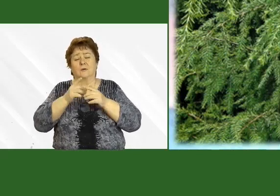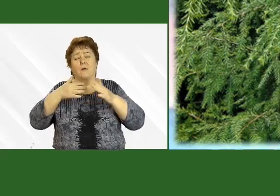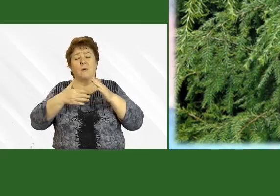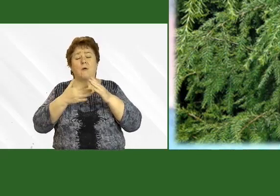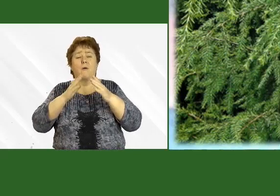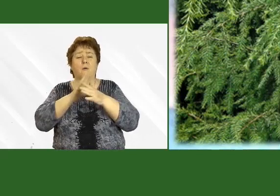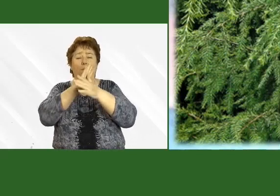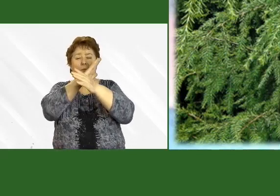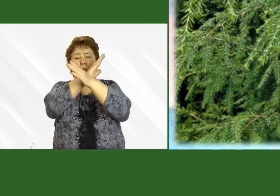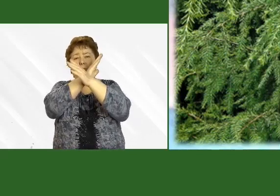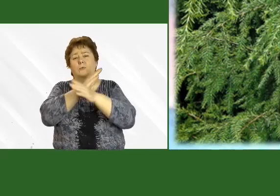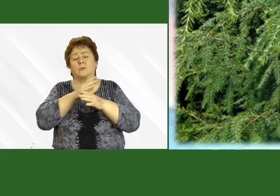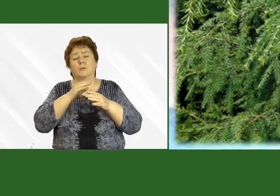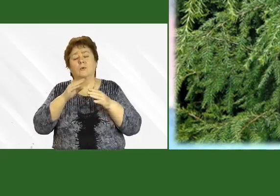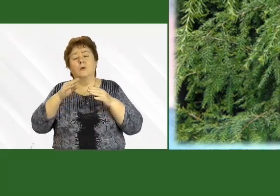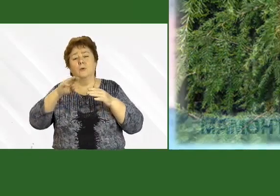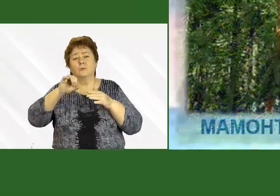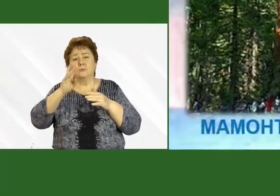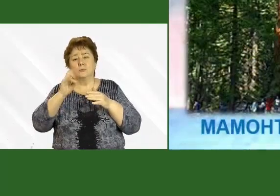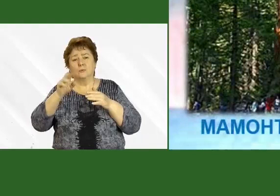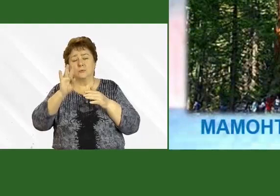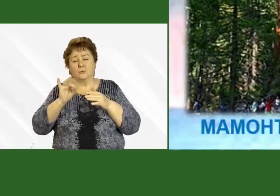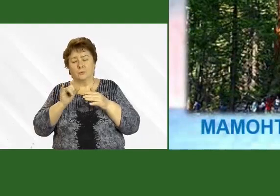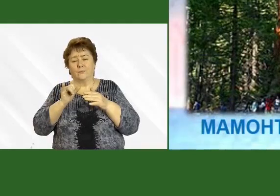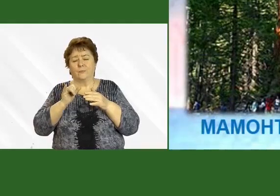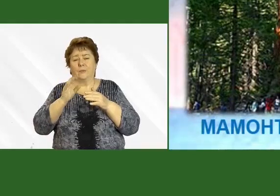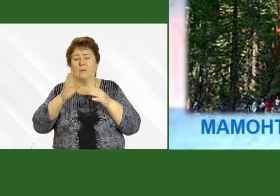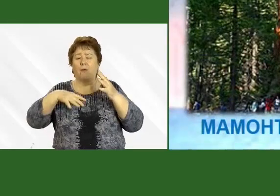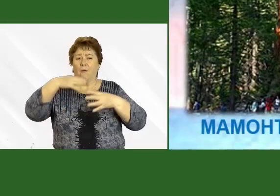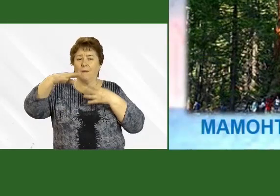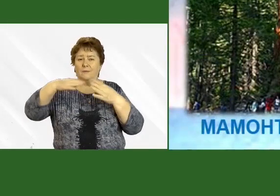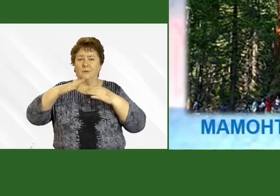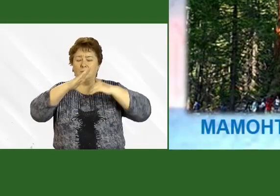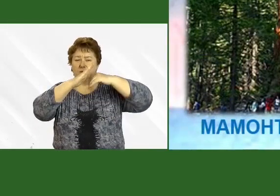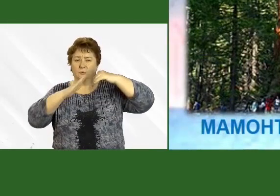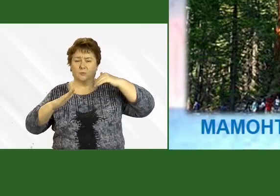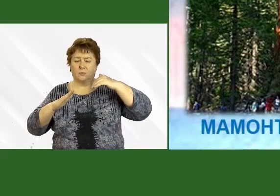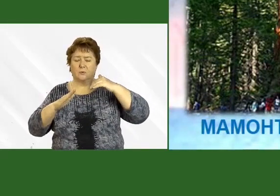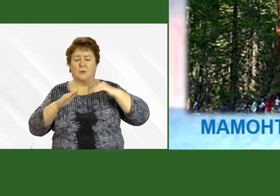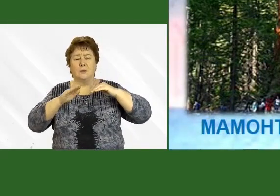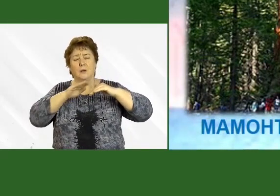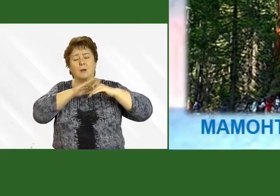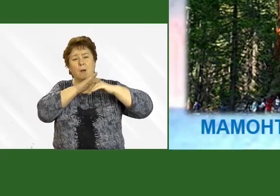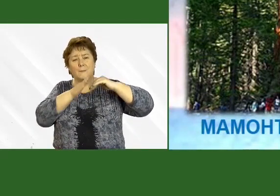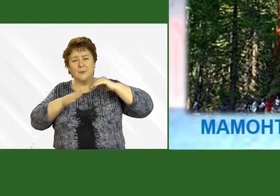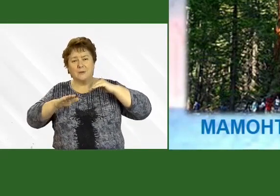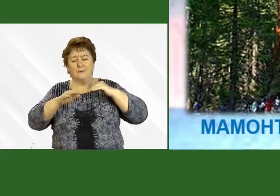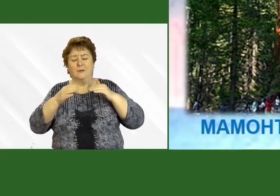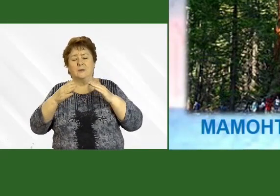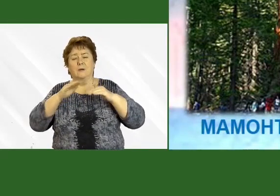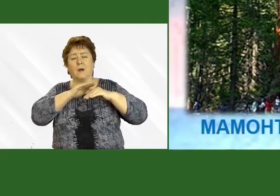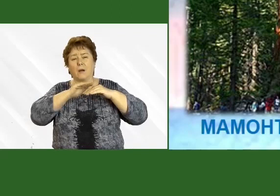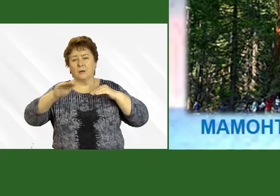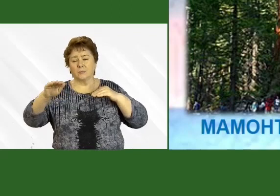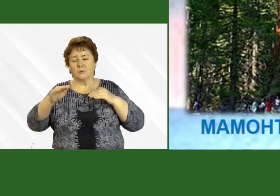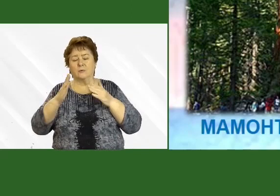тундру на наветренной западных склонах береговых хребтов растут